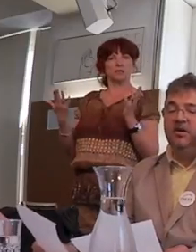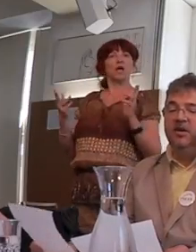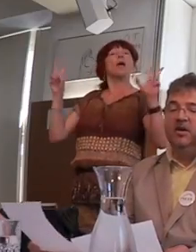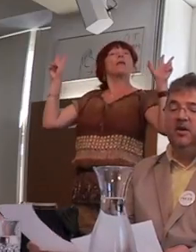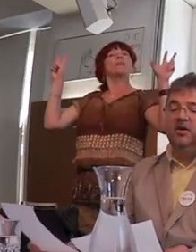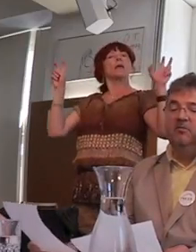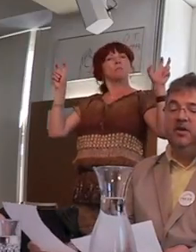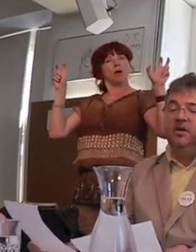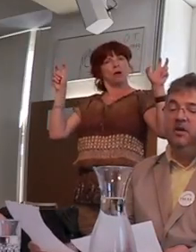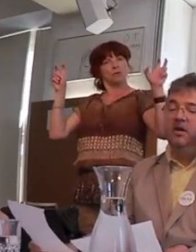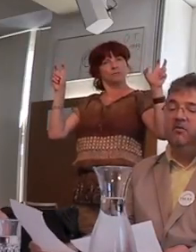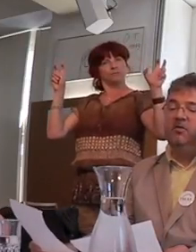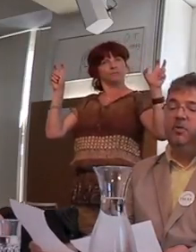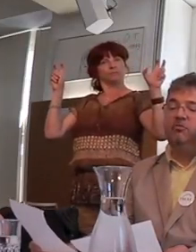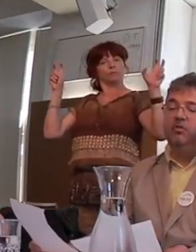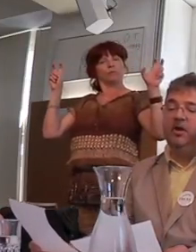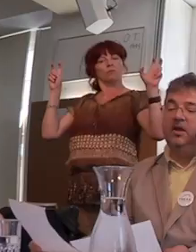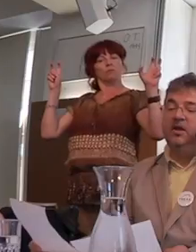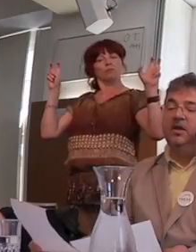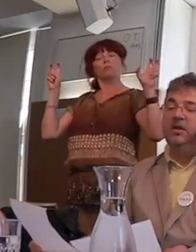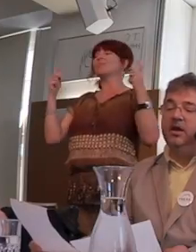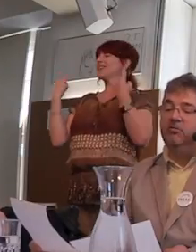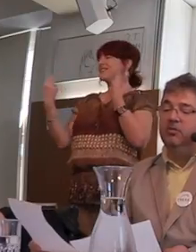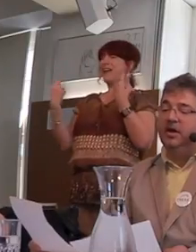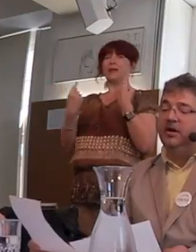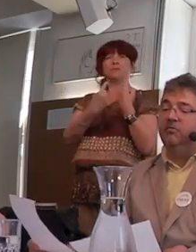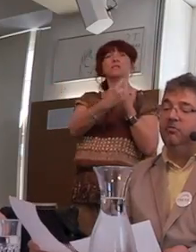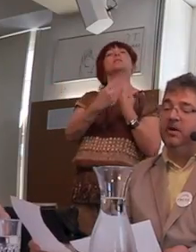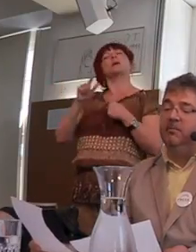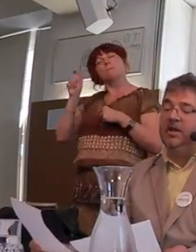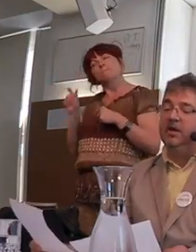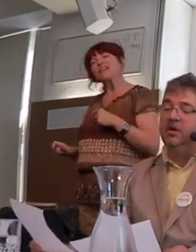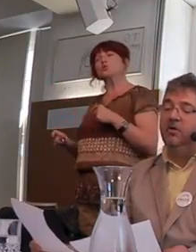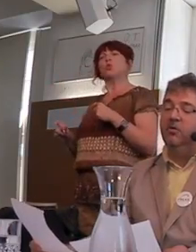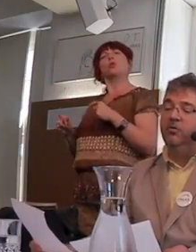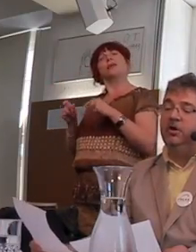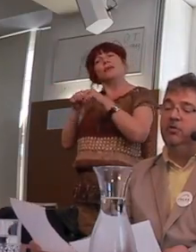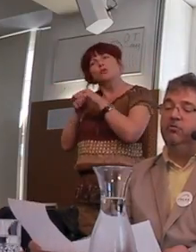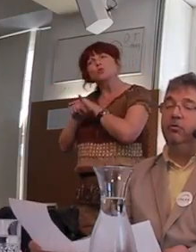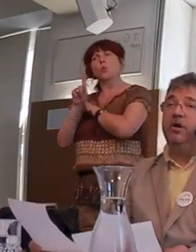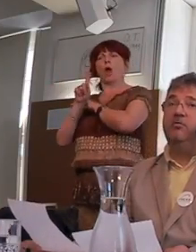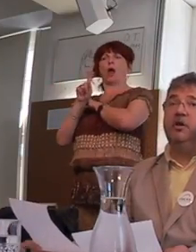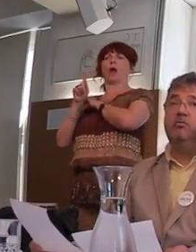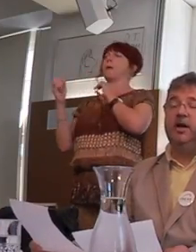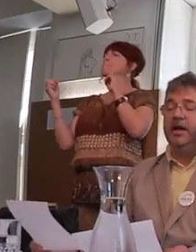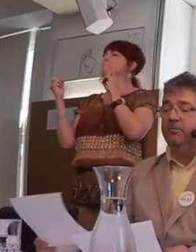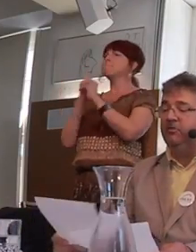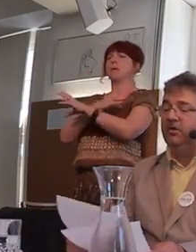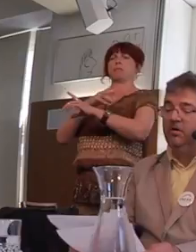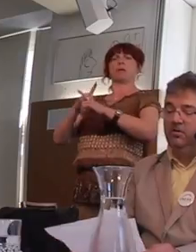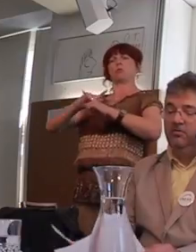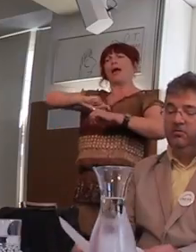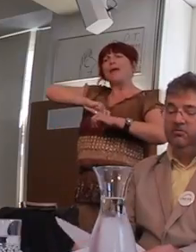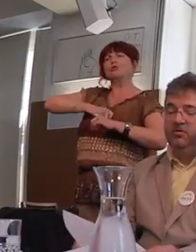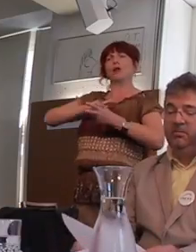gemäß, wie sind persönlich Ihre Zugänge zu Medien und Inklusion? Also welche Zugänge haben